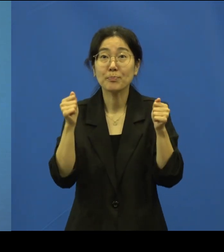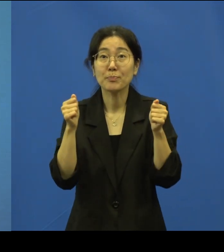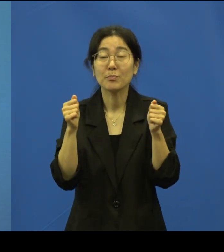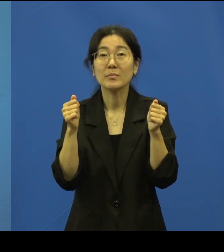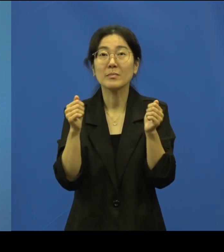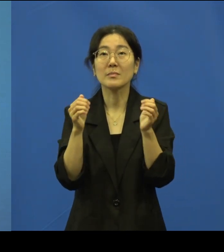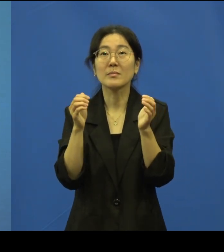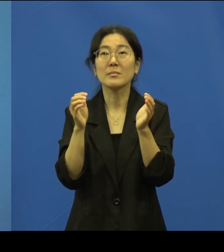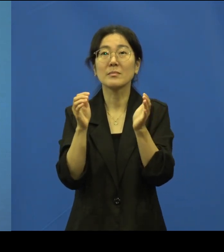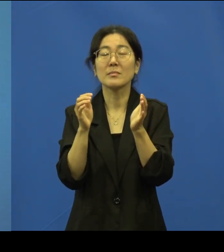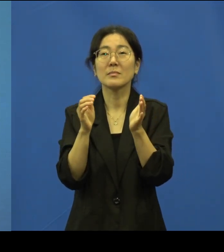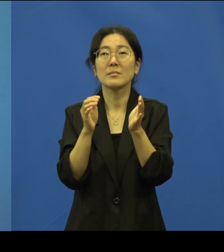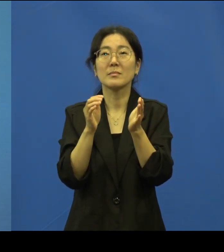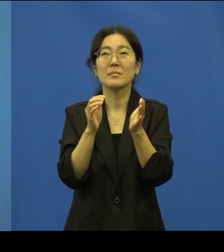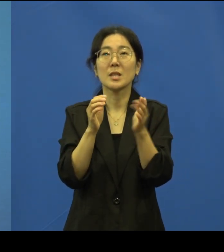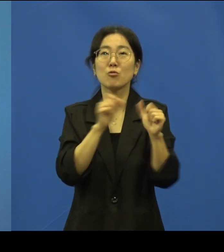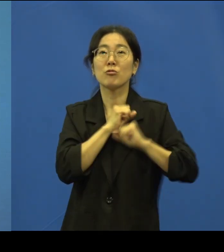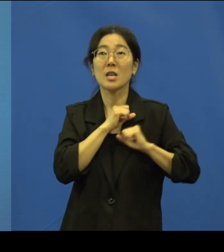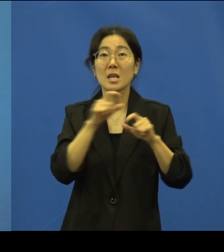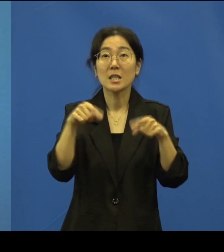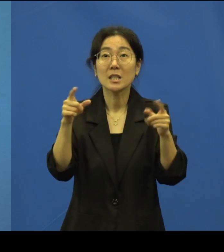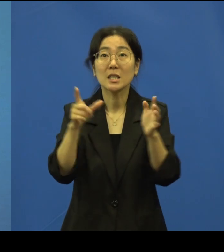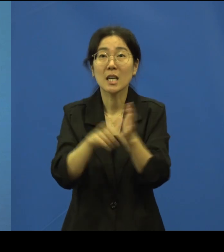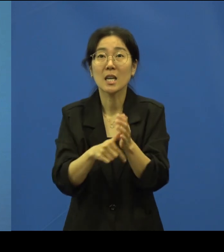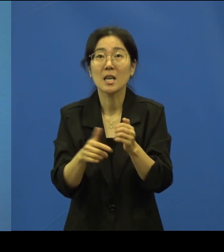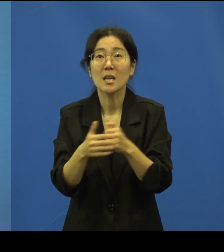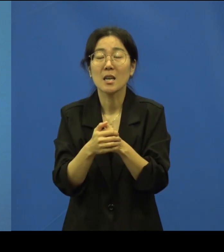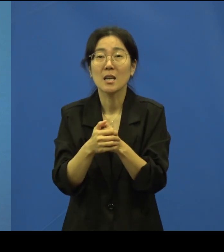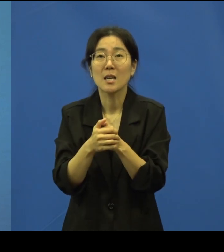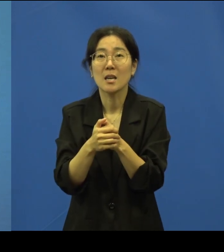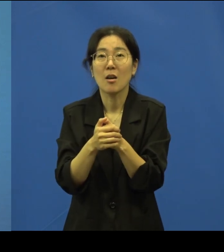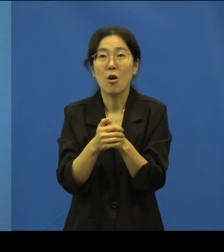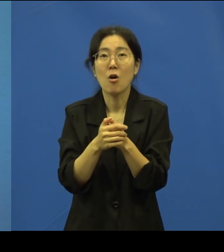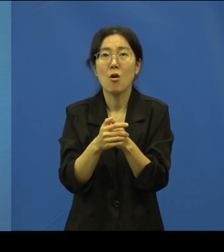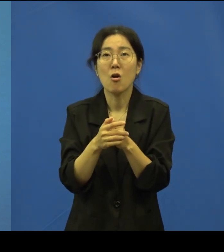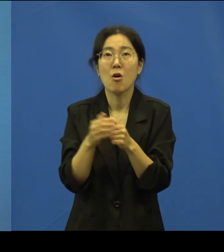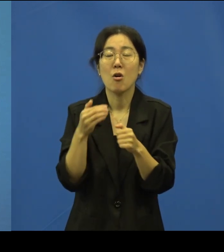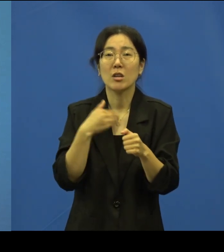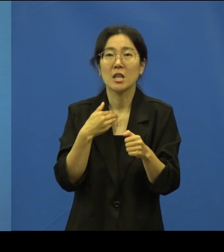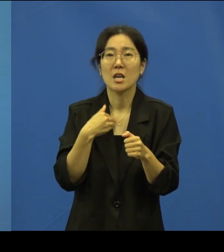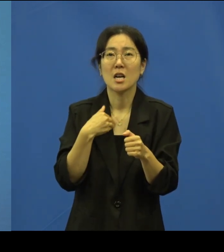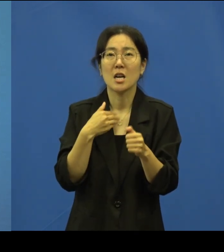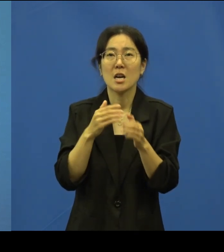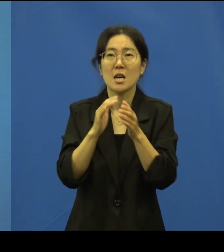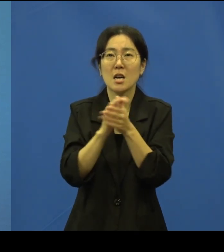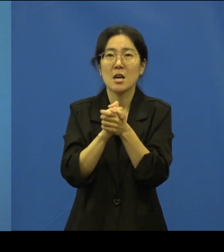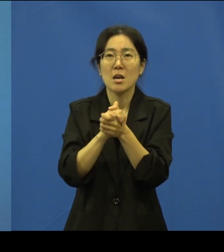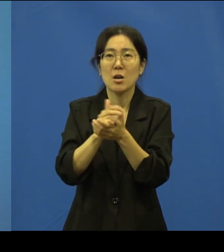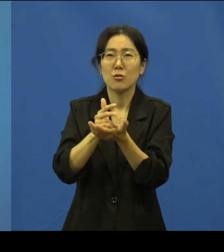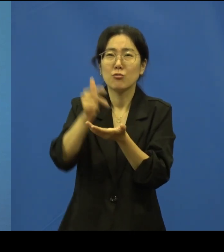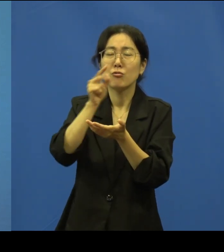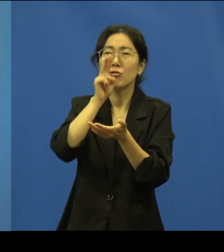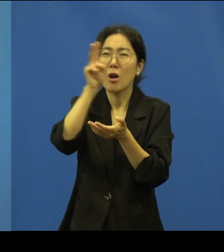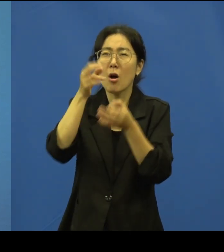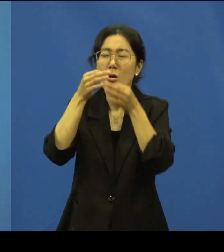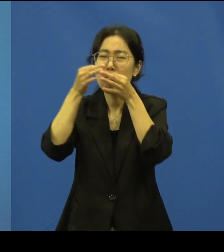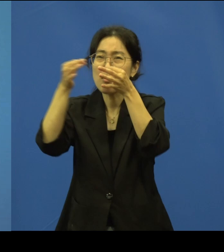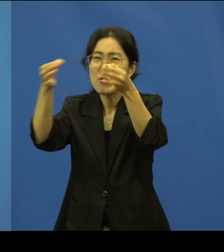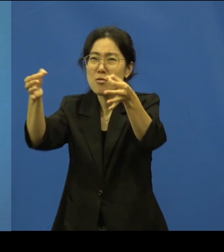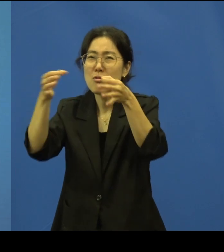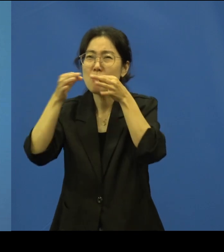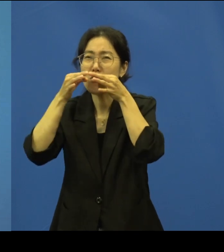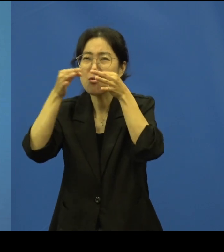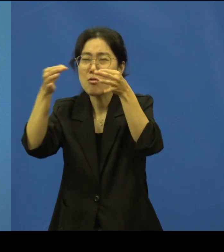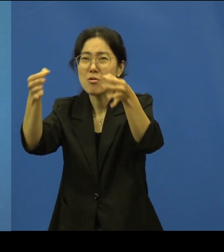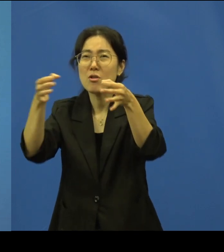이렇게 기도를 하는데 너무 안타까운 거예요. 나는 주님이 여기 계신데, 주님,